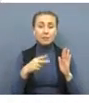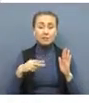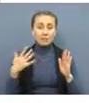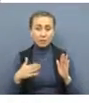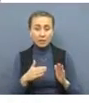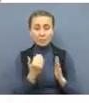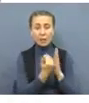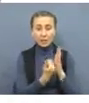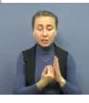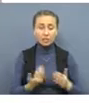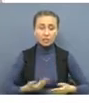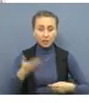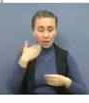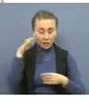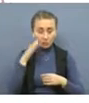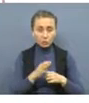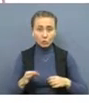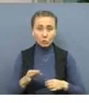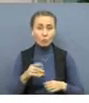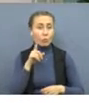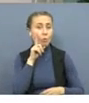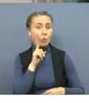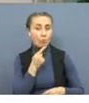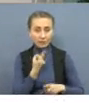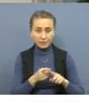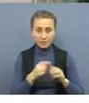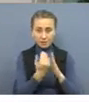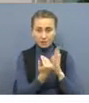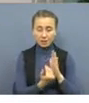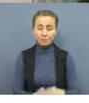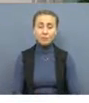Жители Акмолинской области признают ее удобство.